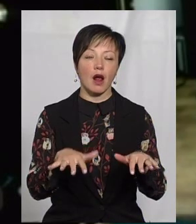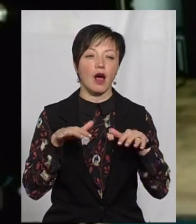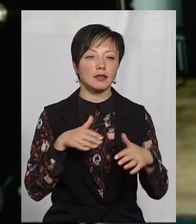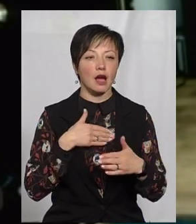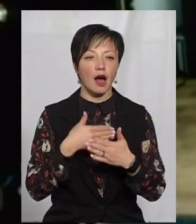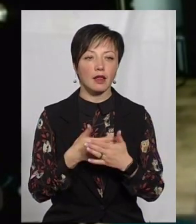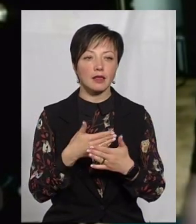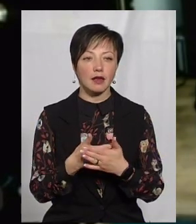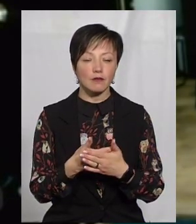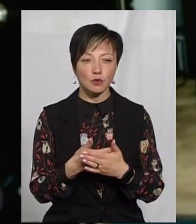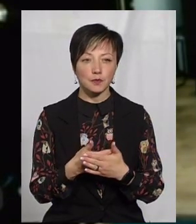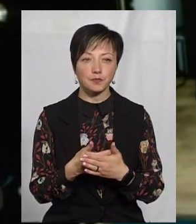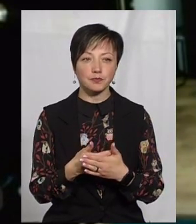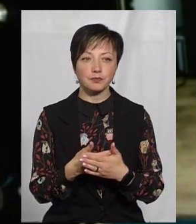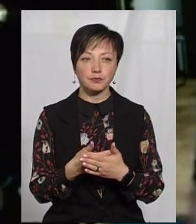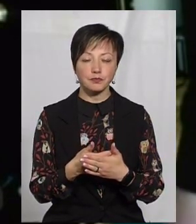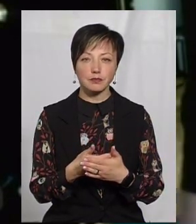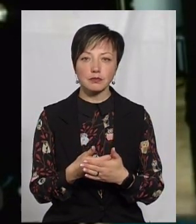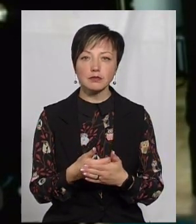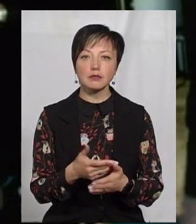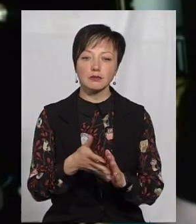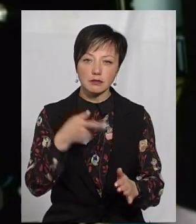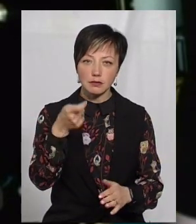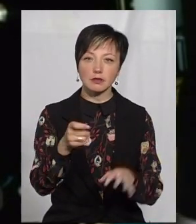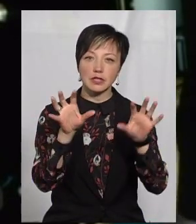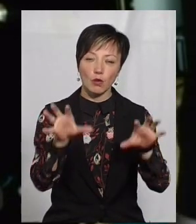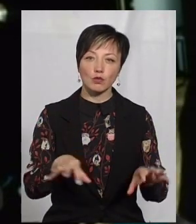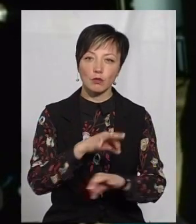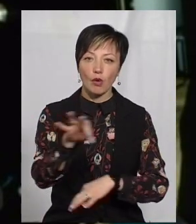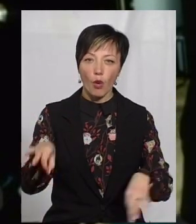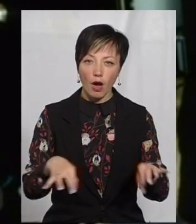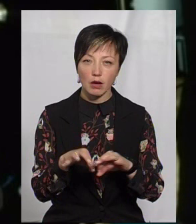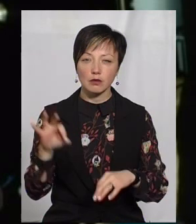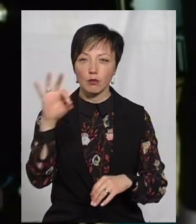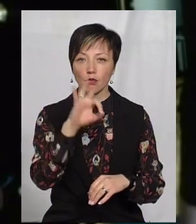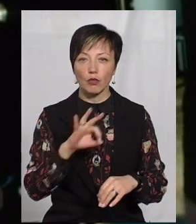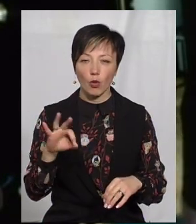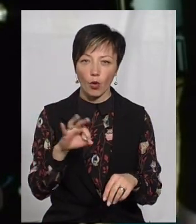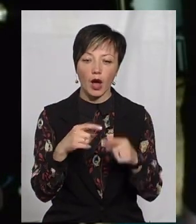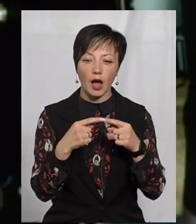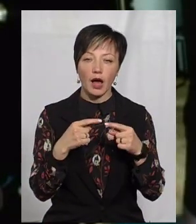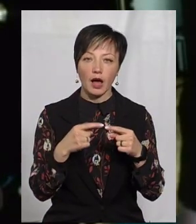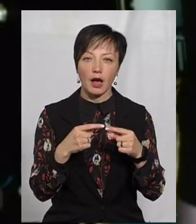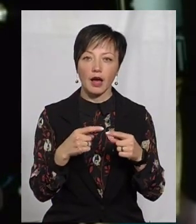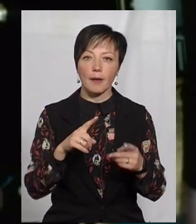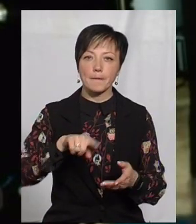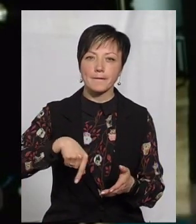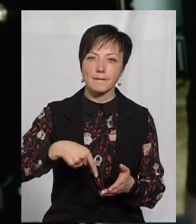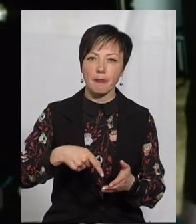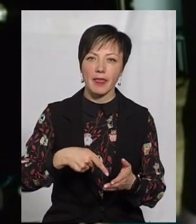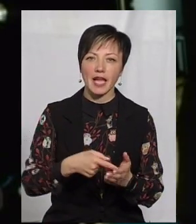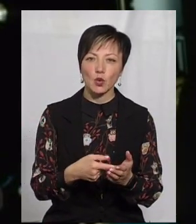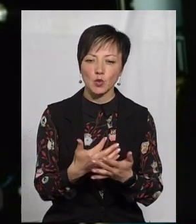активно напрацьовуємо законодавство стосовно індустріальних парків, але ми